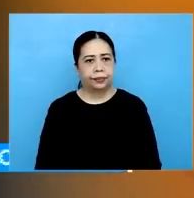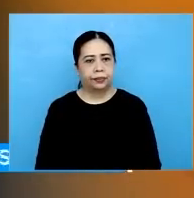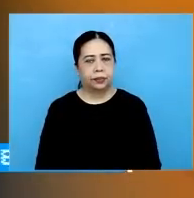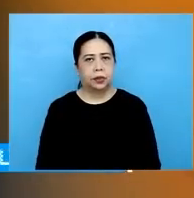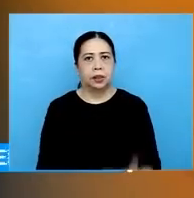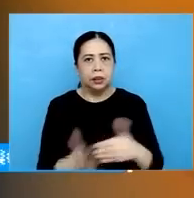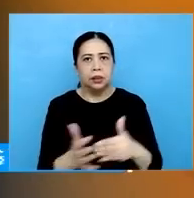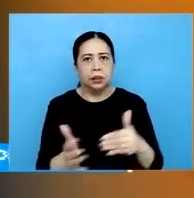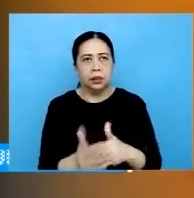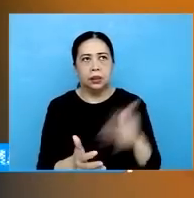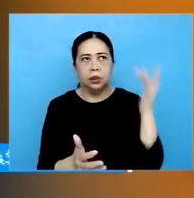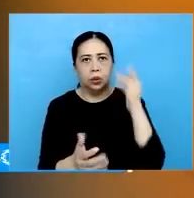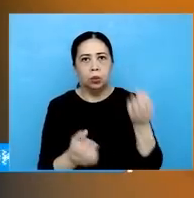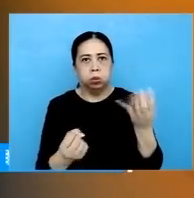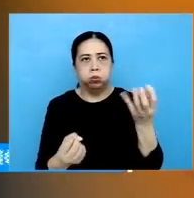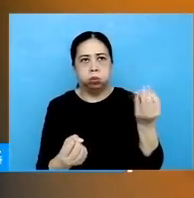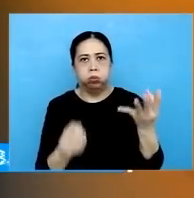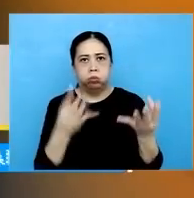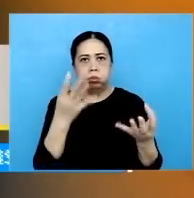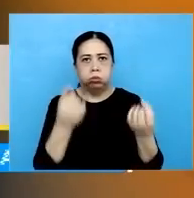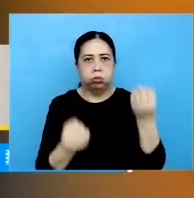Sunod-sunod na putok